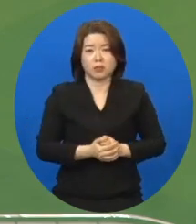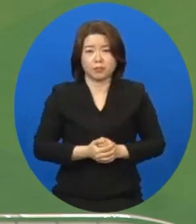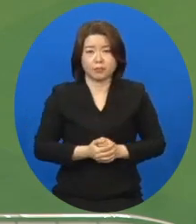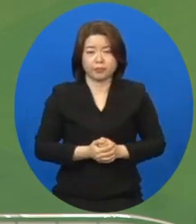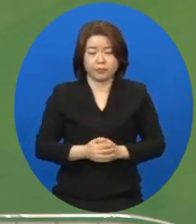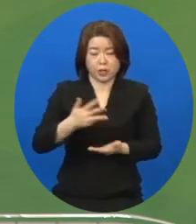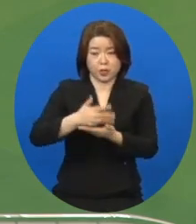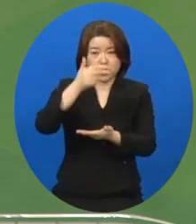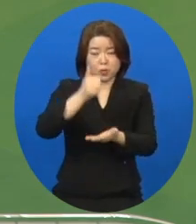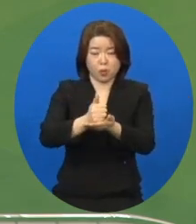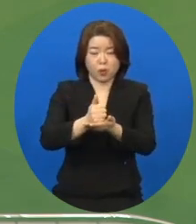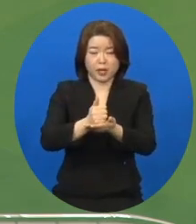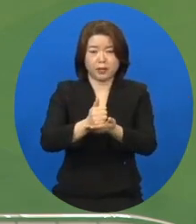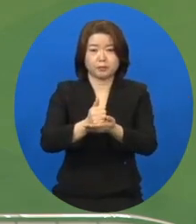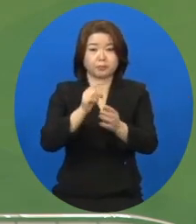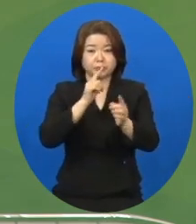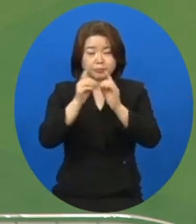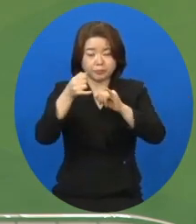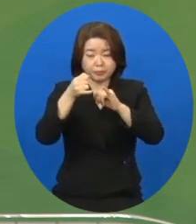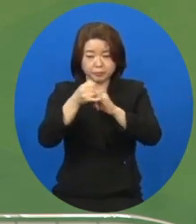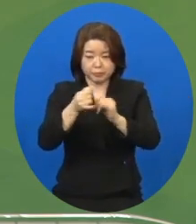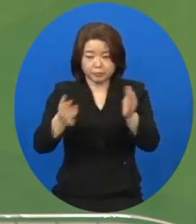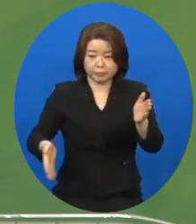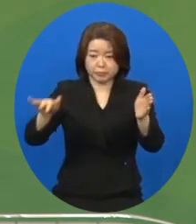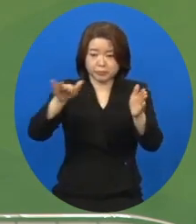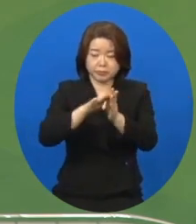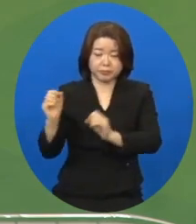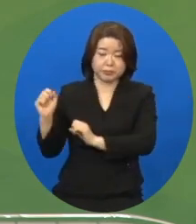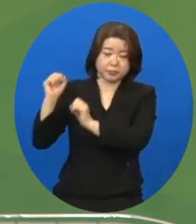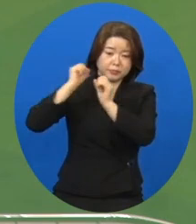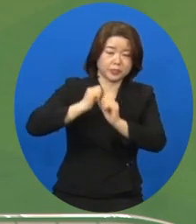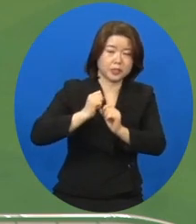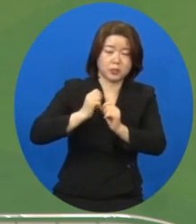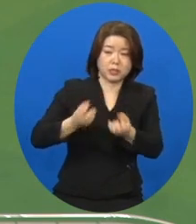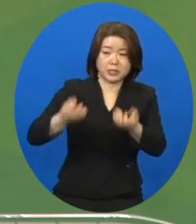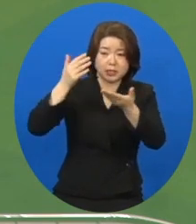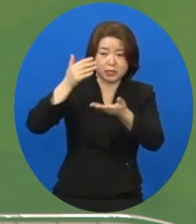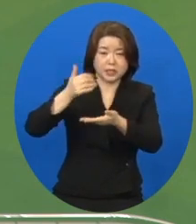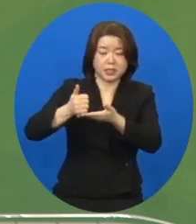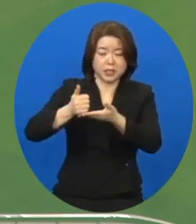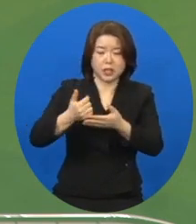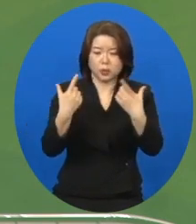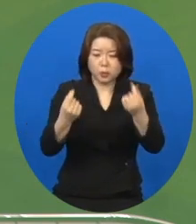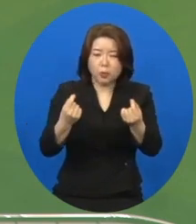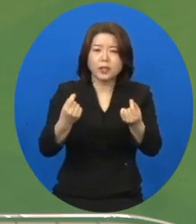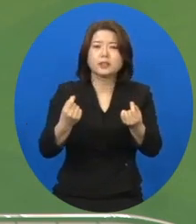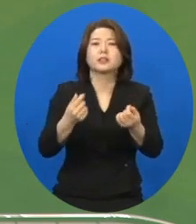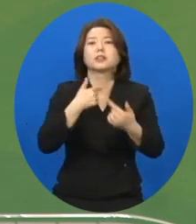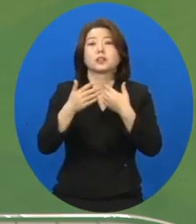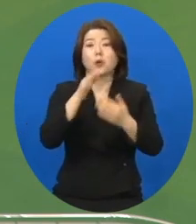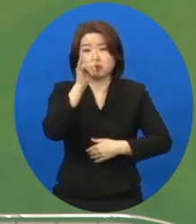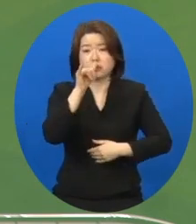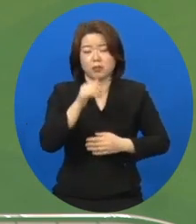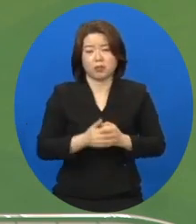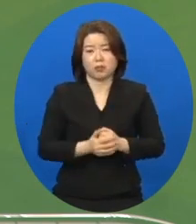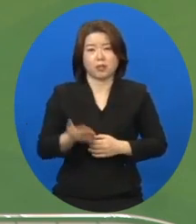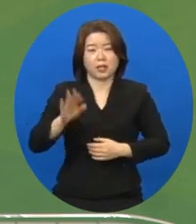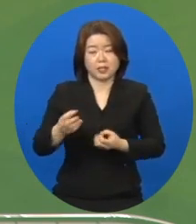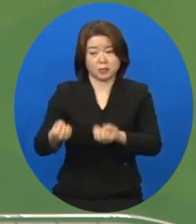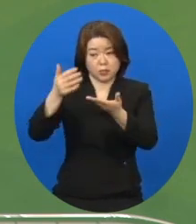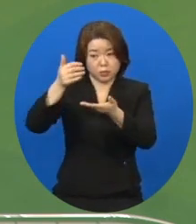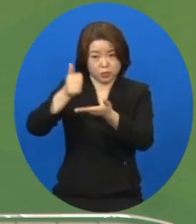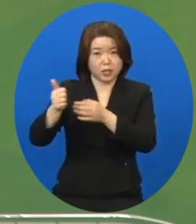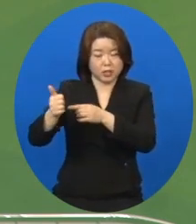여호와의 법궤를 짊어졌던 제사장들이 똑같은 경험을 했던 거예요. 그런데 그들은 순종의 한